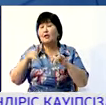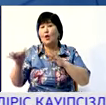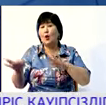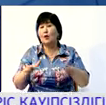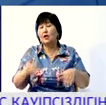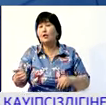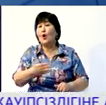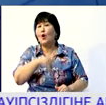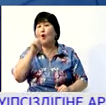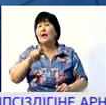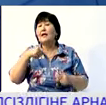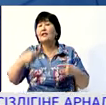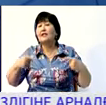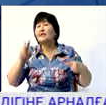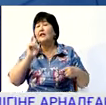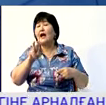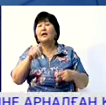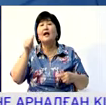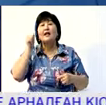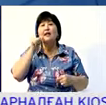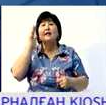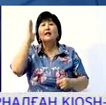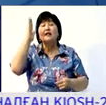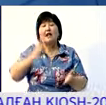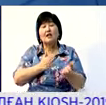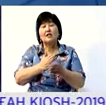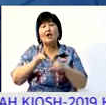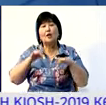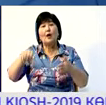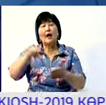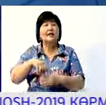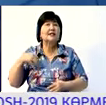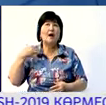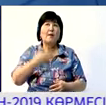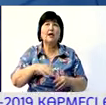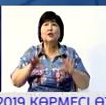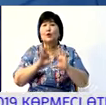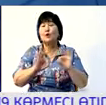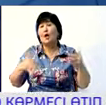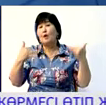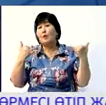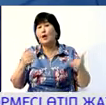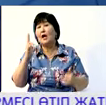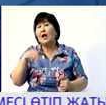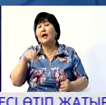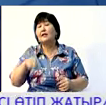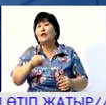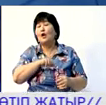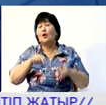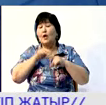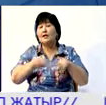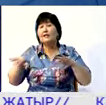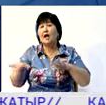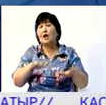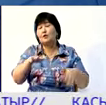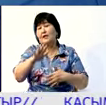барысында үміткерлер жер-жерді аралап, ел ертеңі үшін саяси науқанға қатысу маңызылығын түсіндіруде. Бүгінде кандидаттардың үгіт-насихат